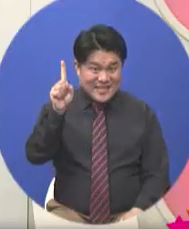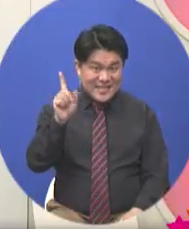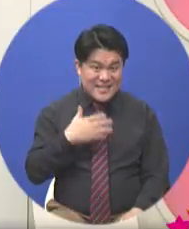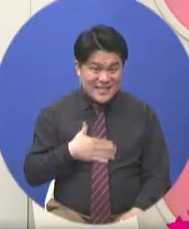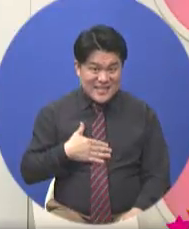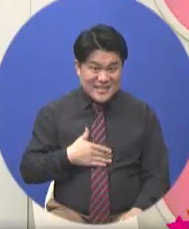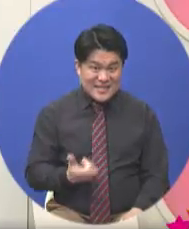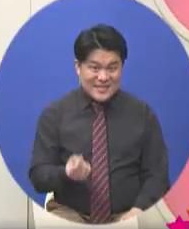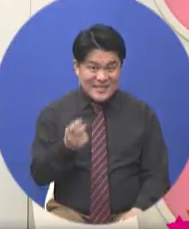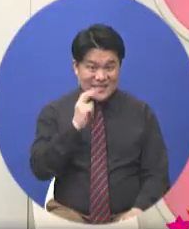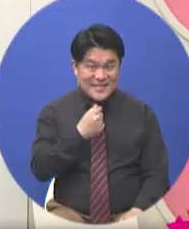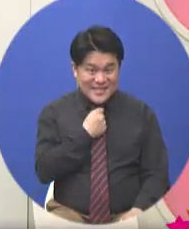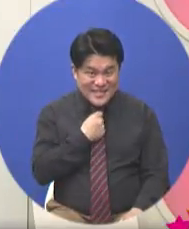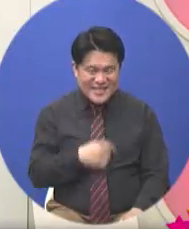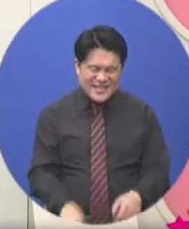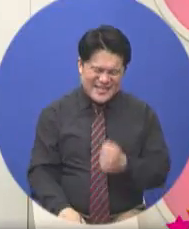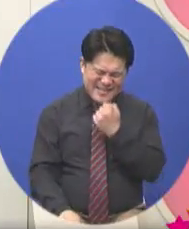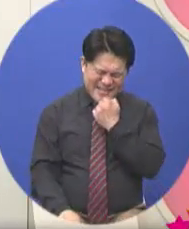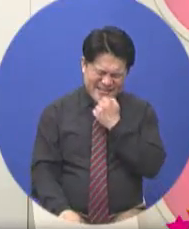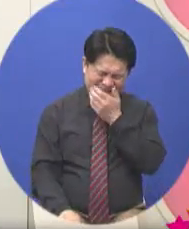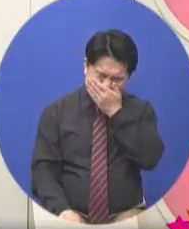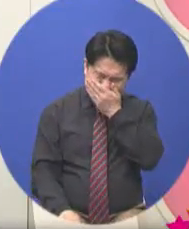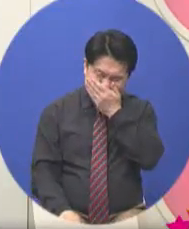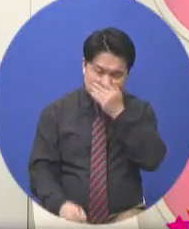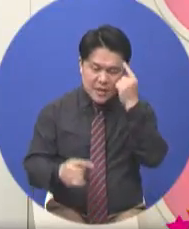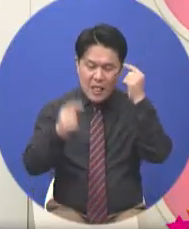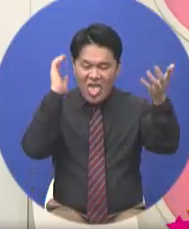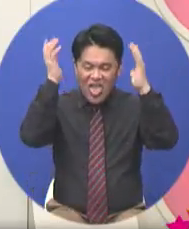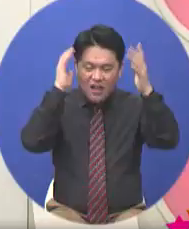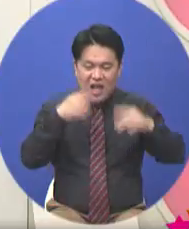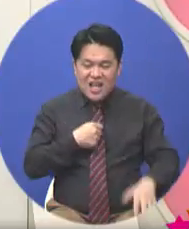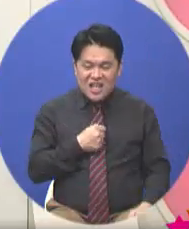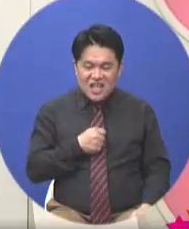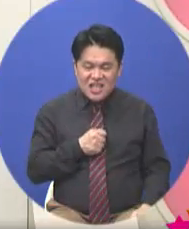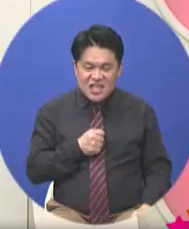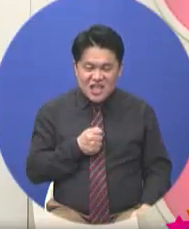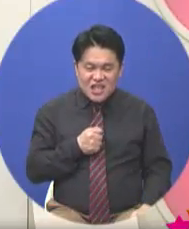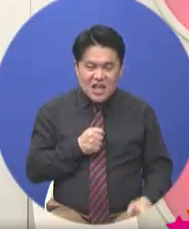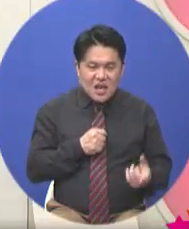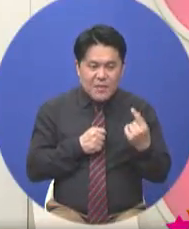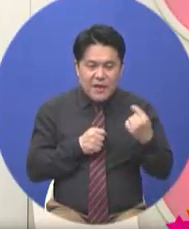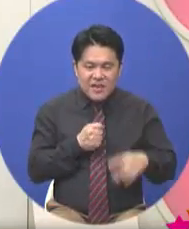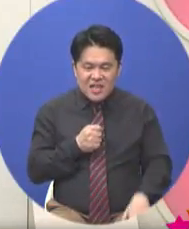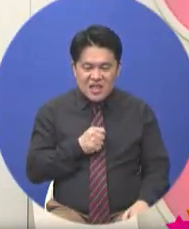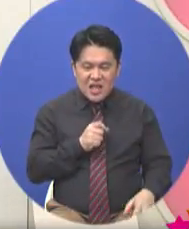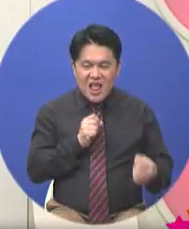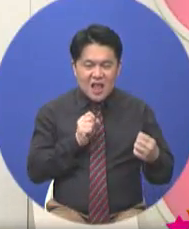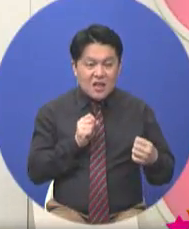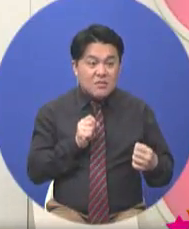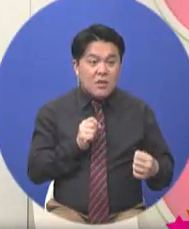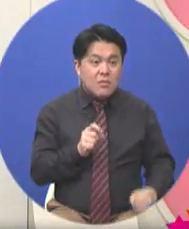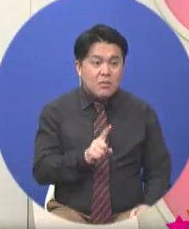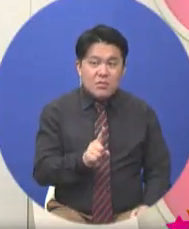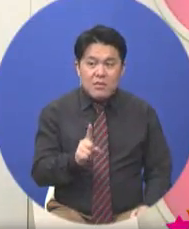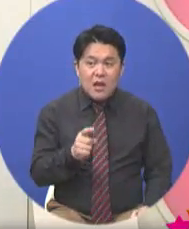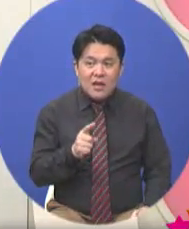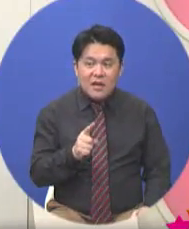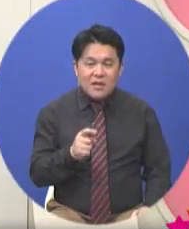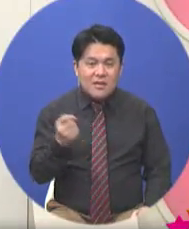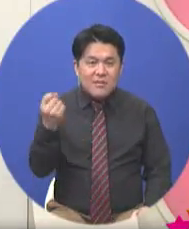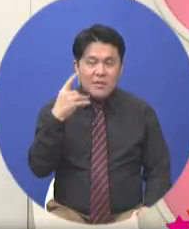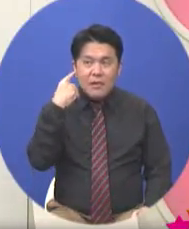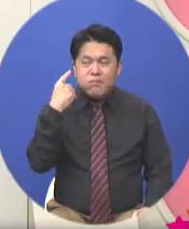얼른 노래나 불렀으면 좋겠죠? 예. 지금 정신없어. 맞아요. 말 시키는 게 답변해도 그냥 힘들고